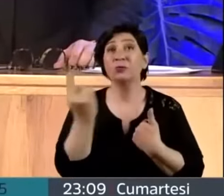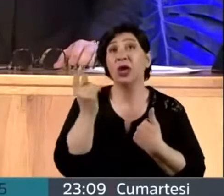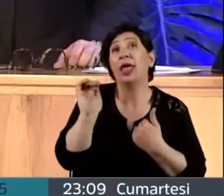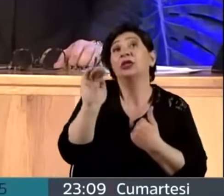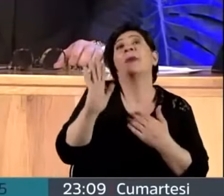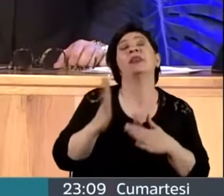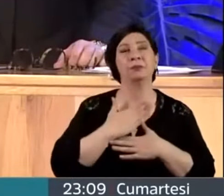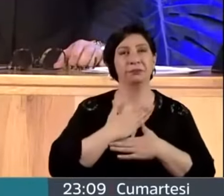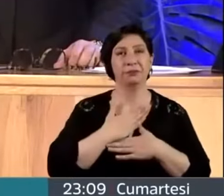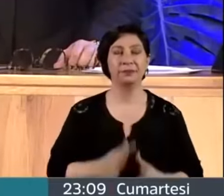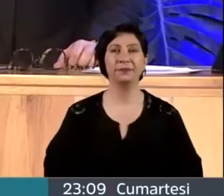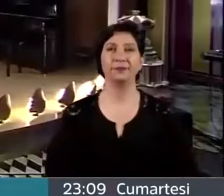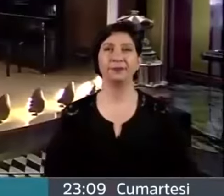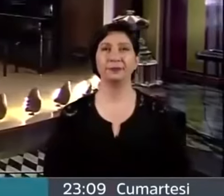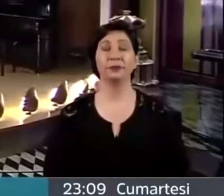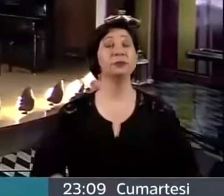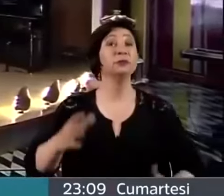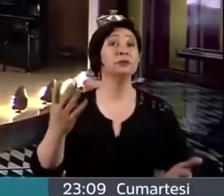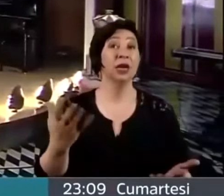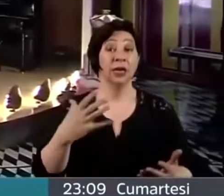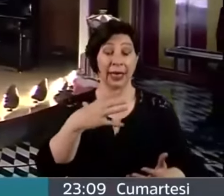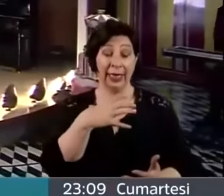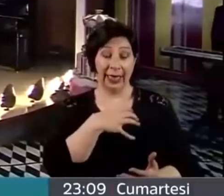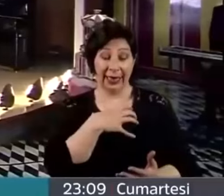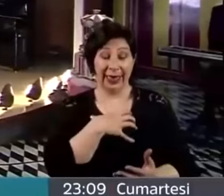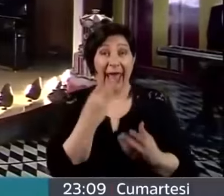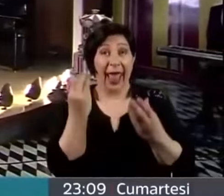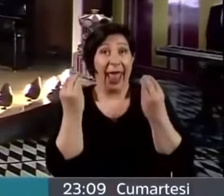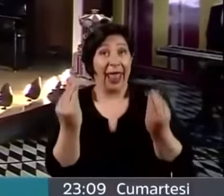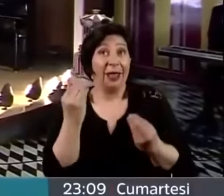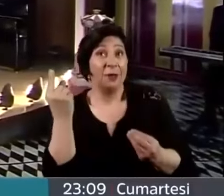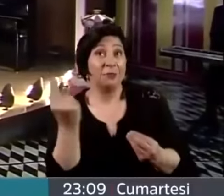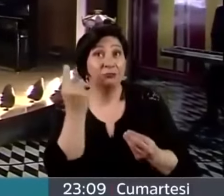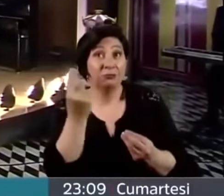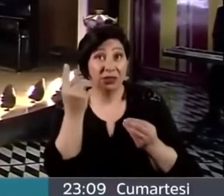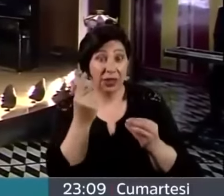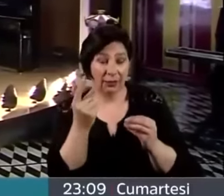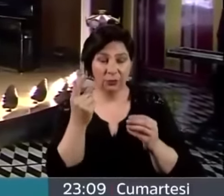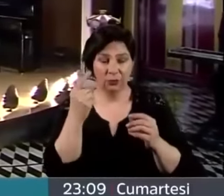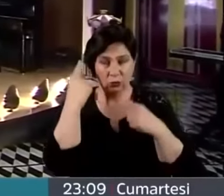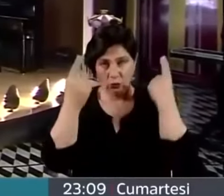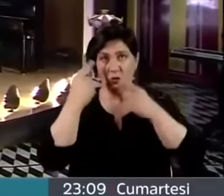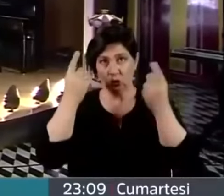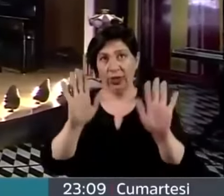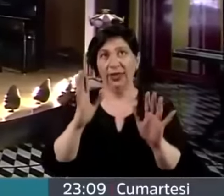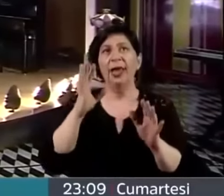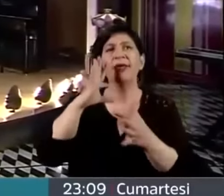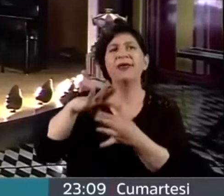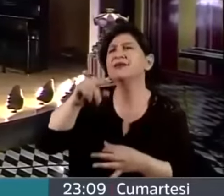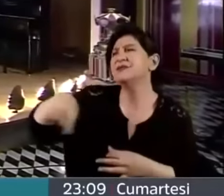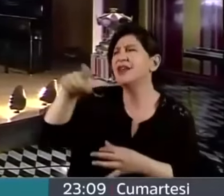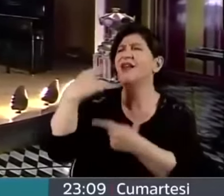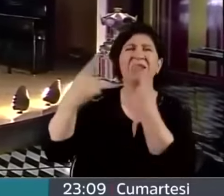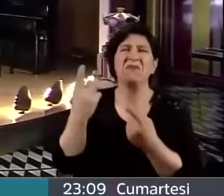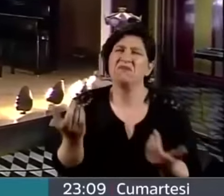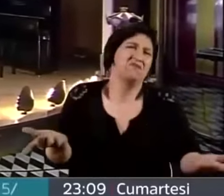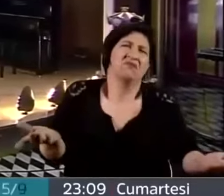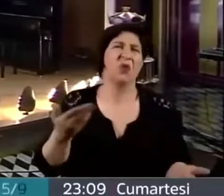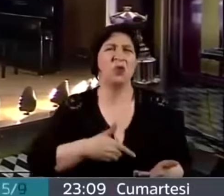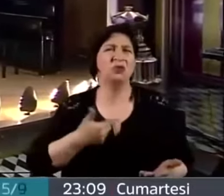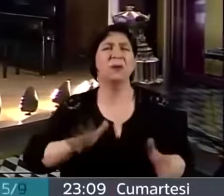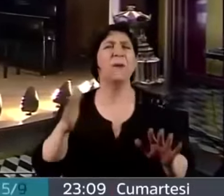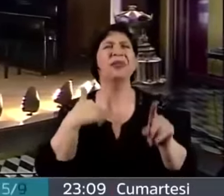yaşamadım. Yani kendine eğer iyi bir şekilde bir yere koyuyorsa yani insanlar seni çok dokunmaz.